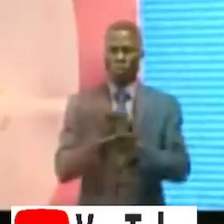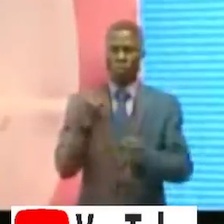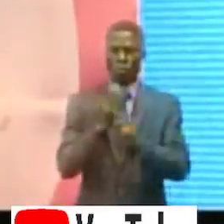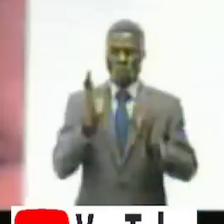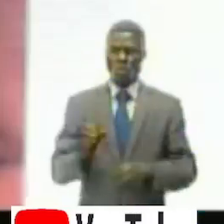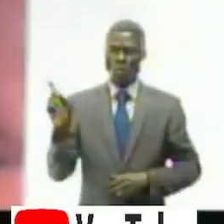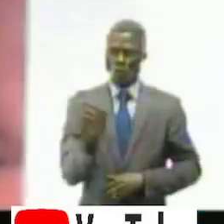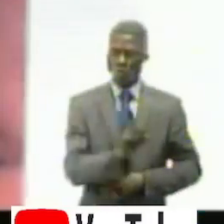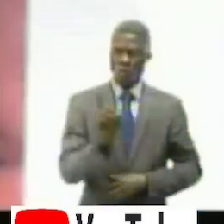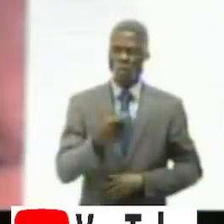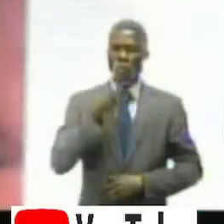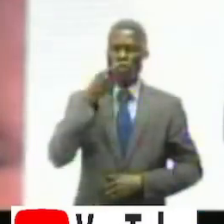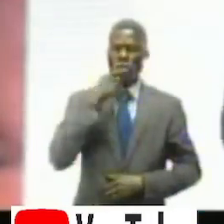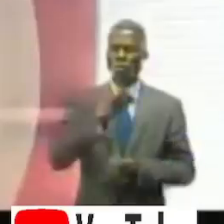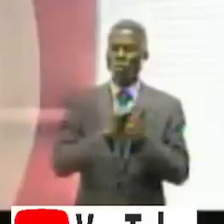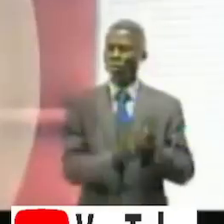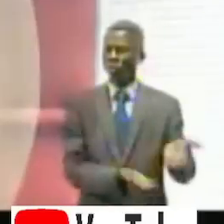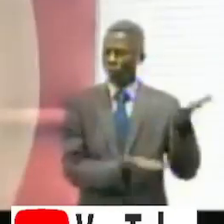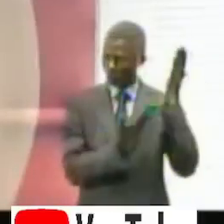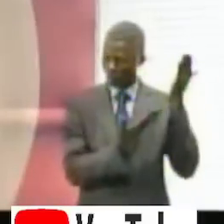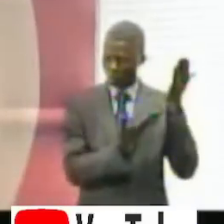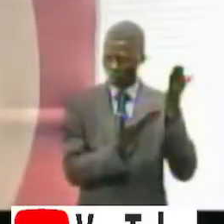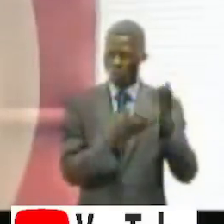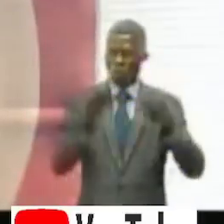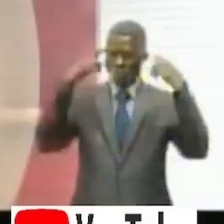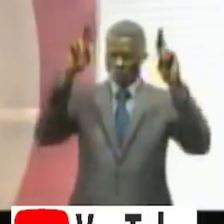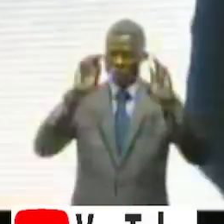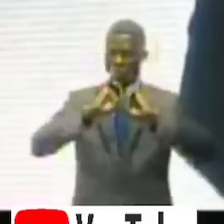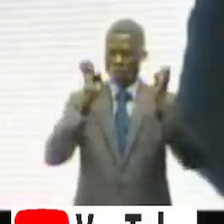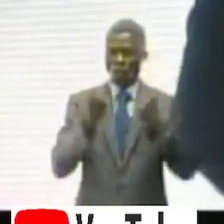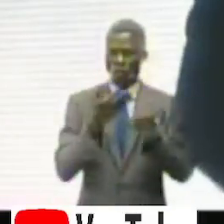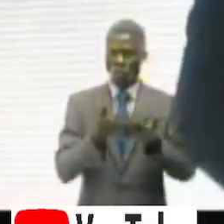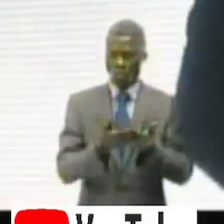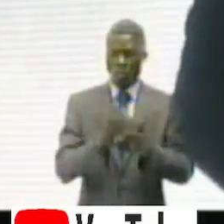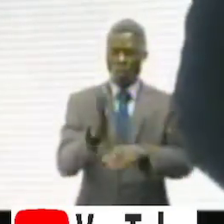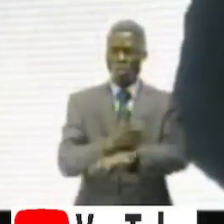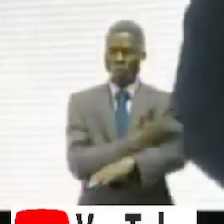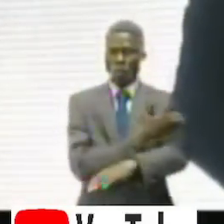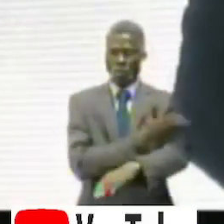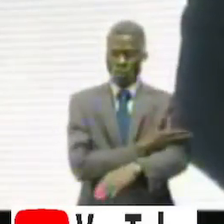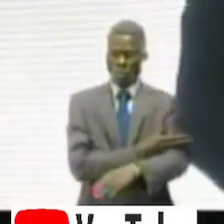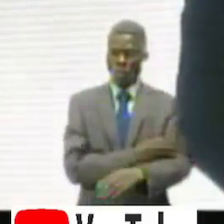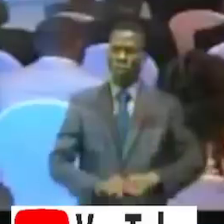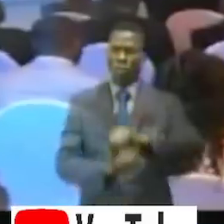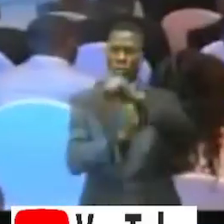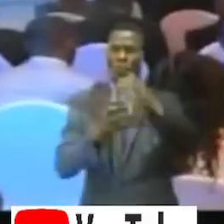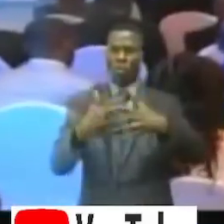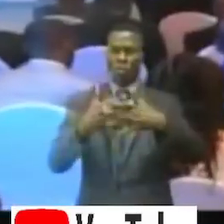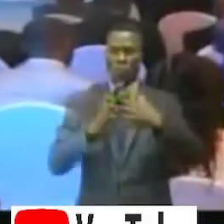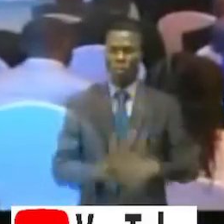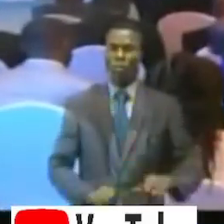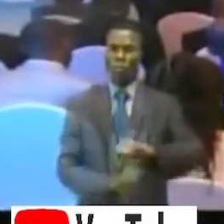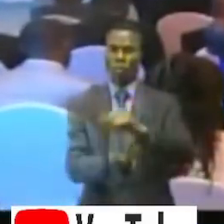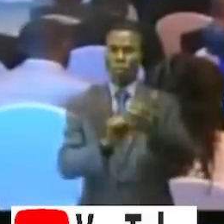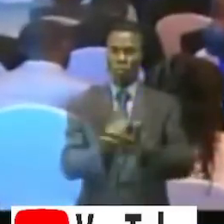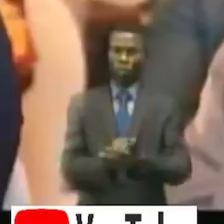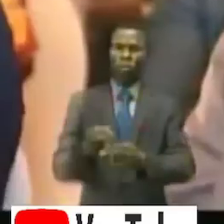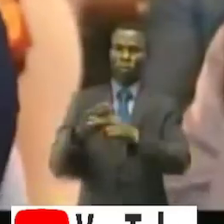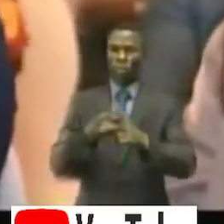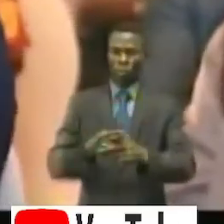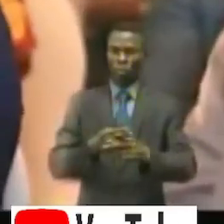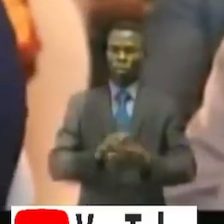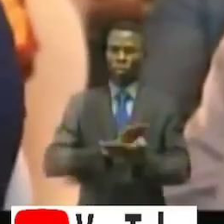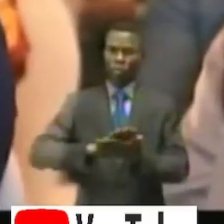chacun évoqué les différents aspects qui concourent au succès de cette entreprise. Son évolution, l'apport des partenaires qui l'accompagnent, la sécurité,